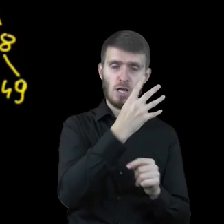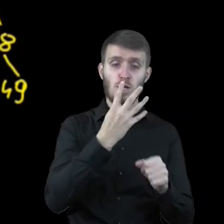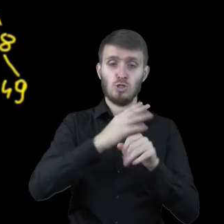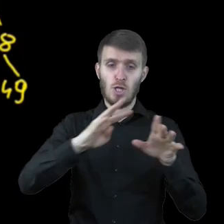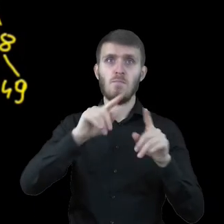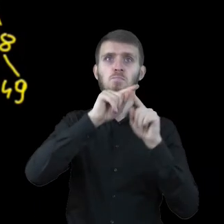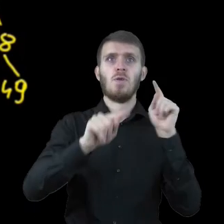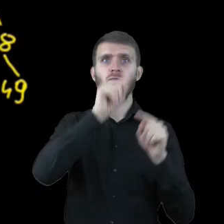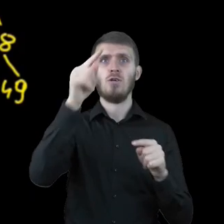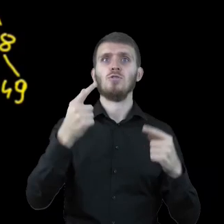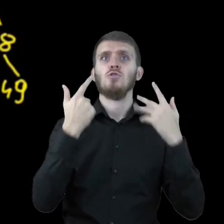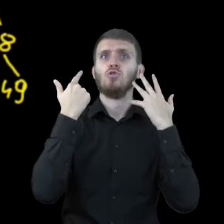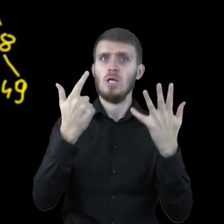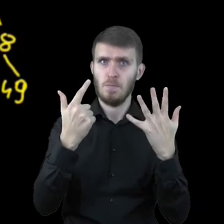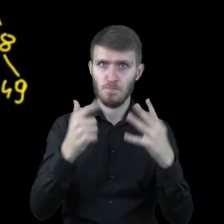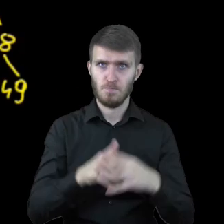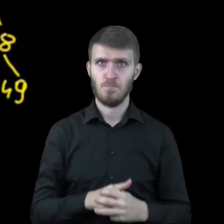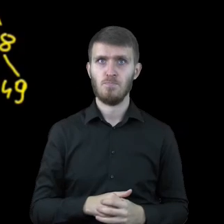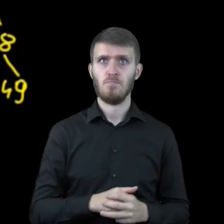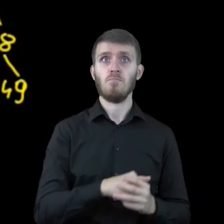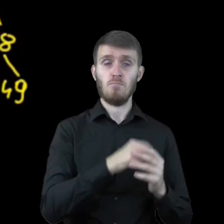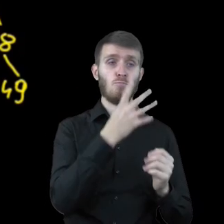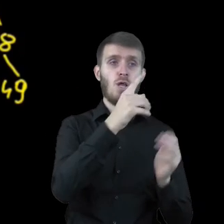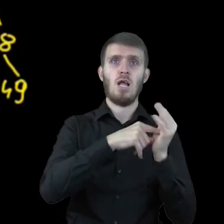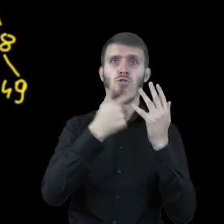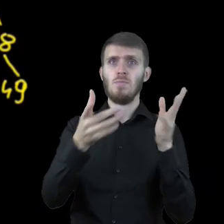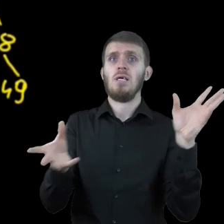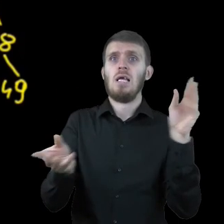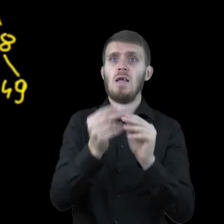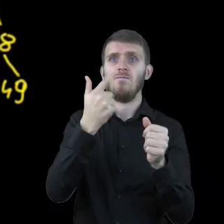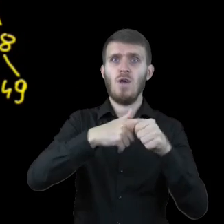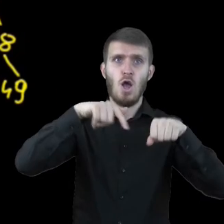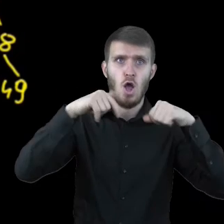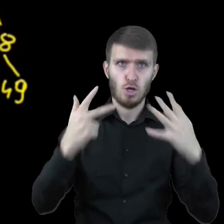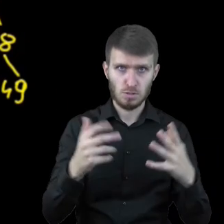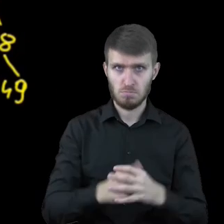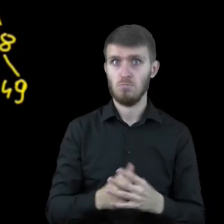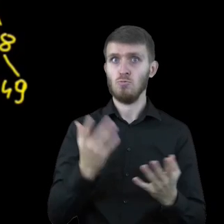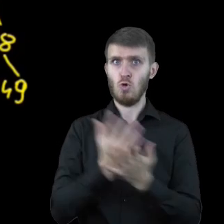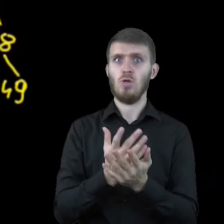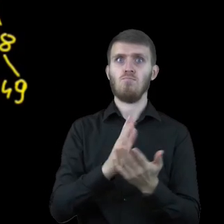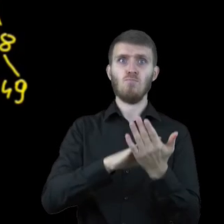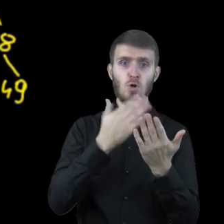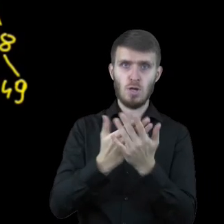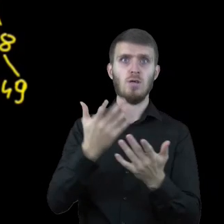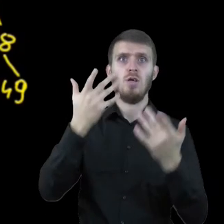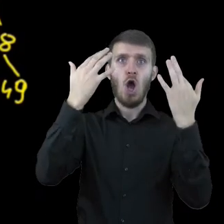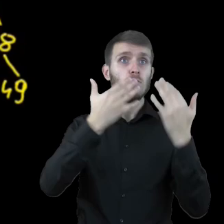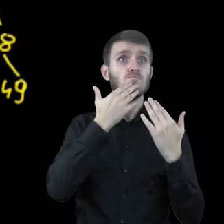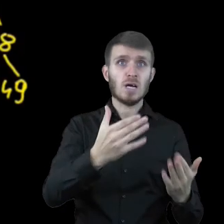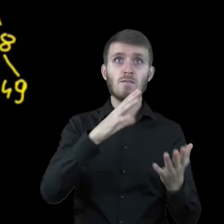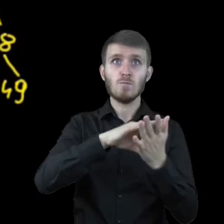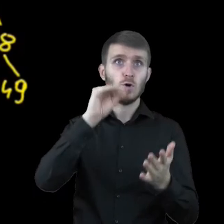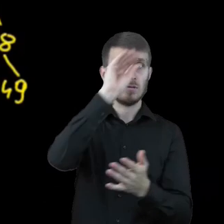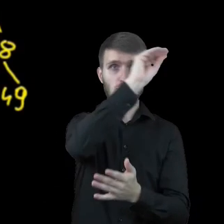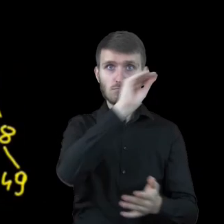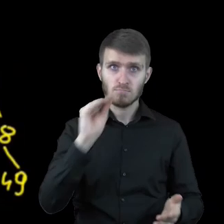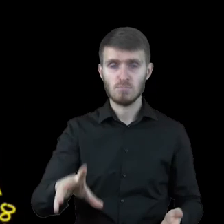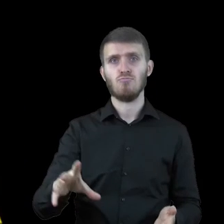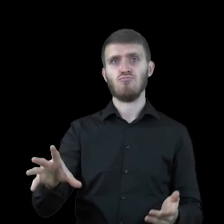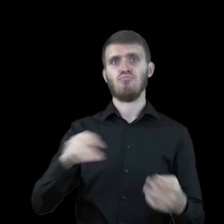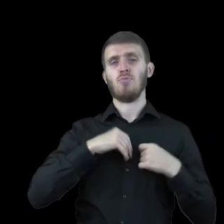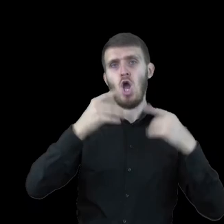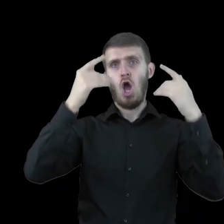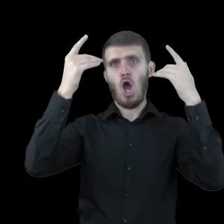Z 49 to 7. I otrzymujemy, że a równa się 28. I rozwiązaliśmy kolejny